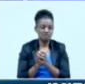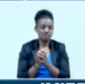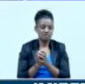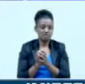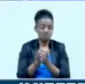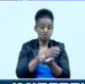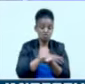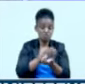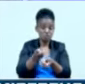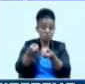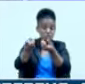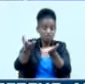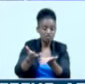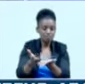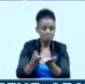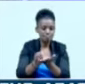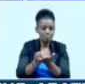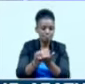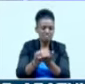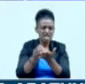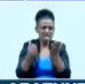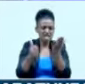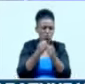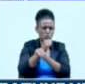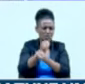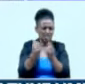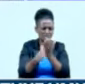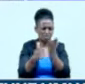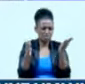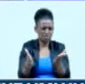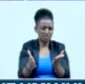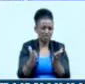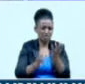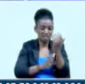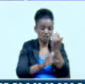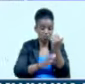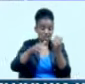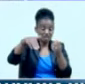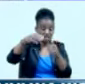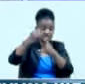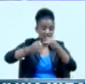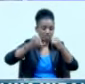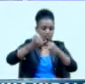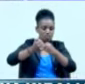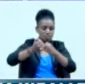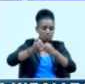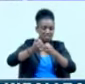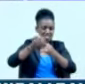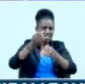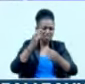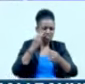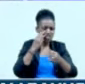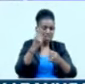zifite n'ubushobozi bwo gutanga ubudahangarwa ubu iburaya bakoze komandi inkingo